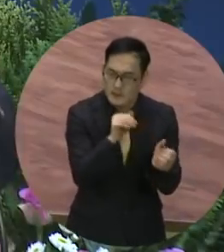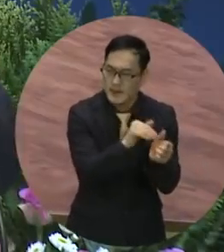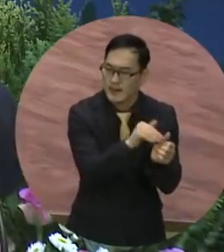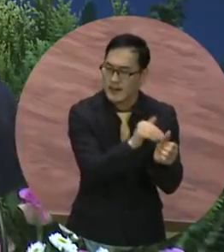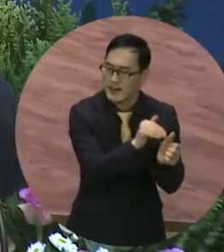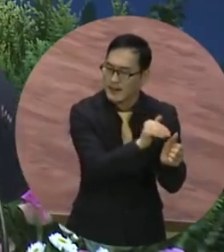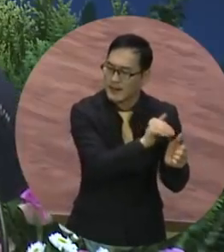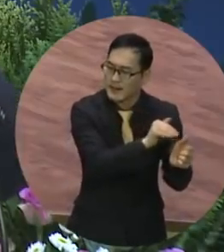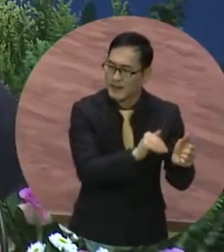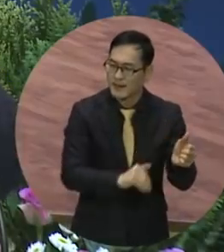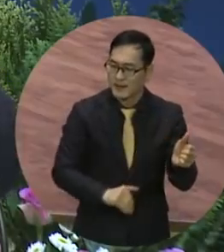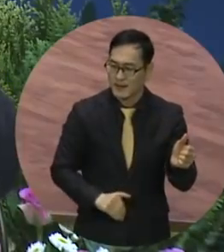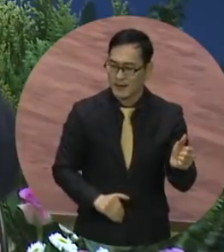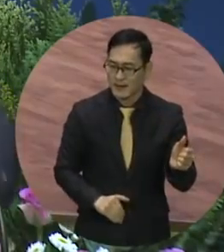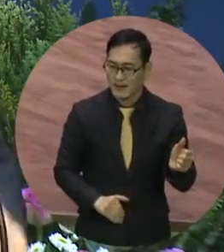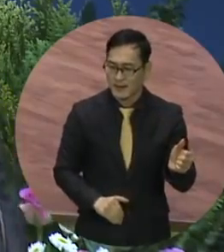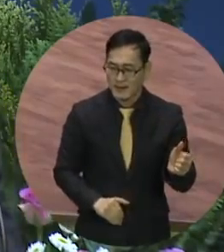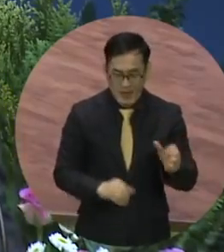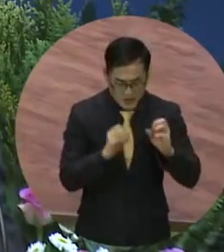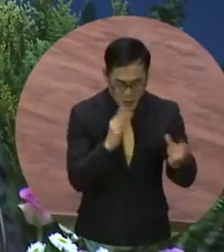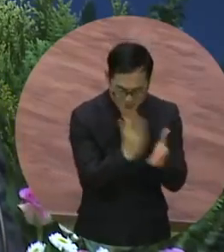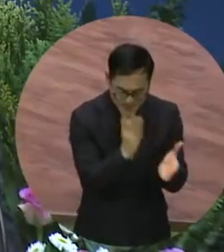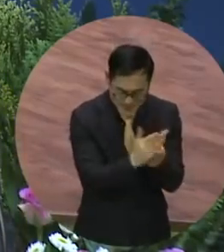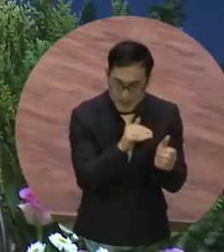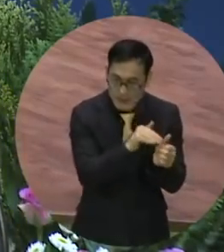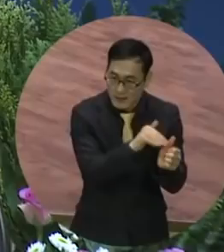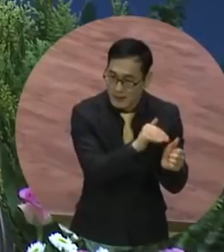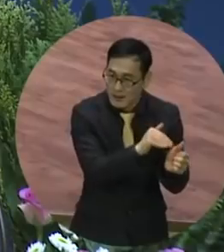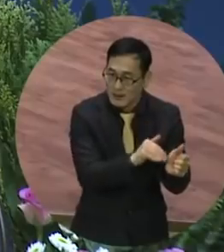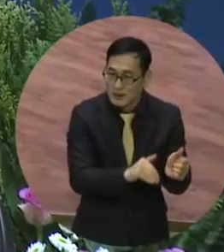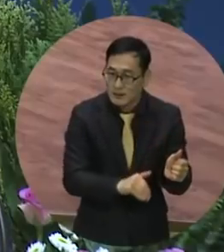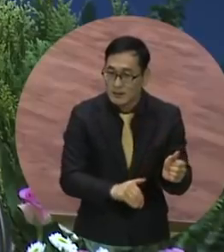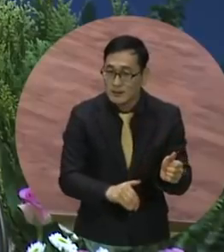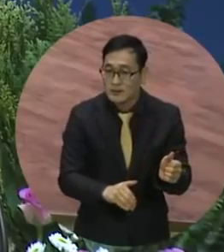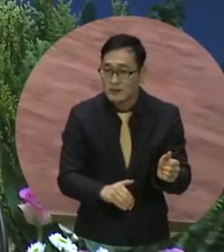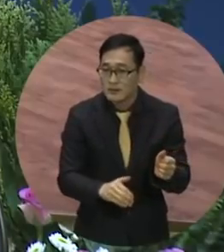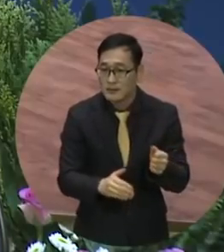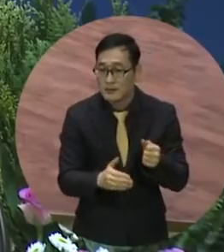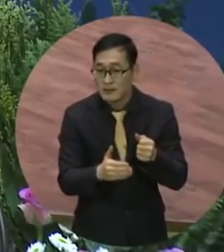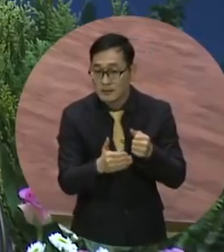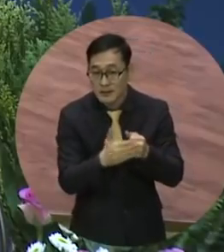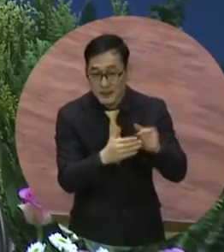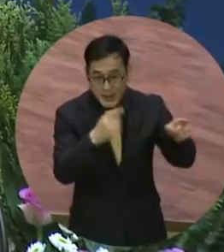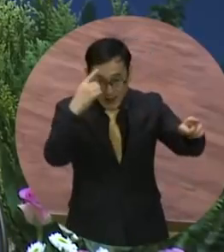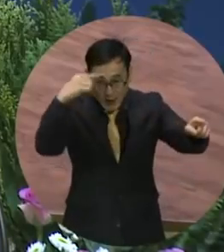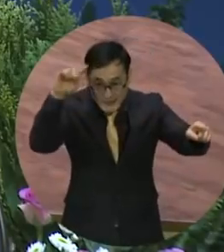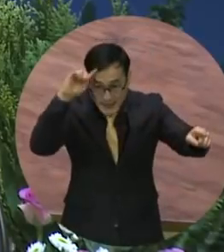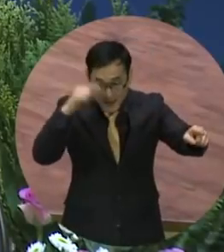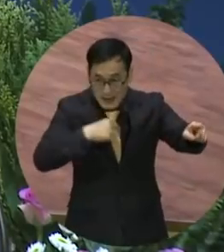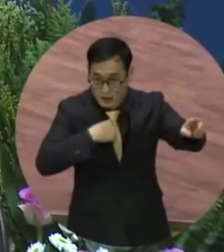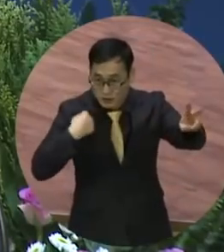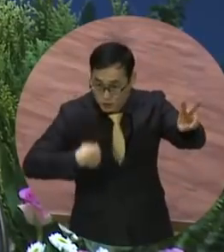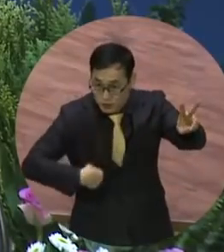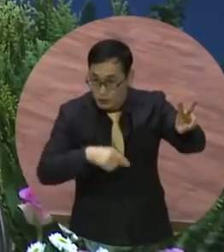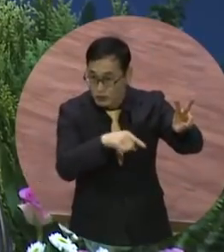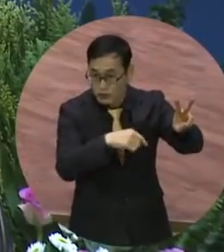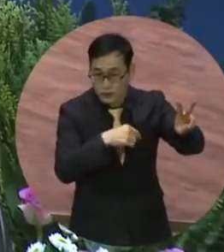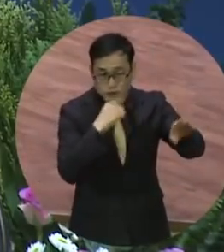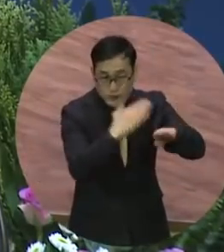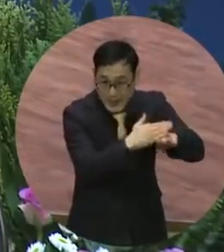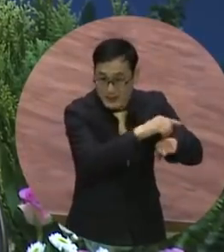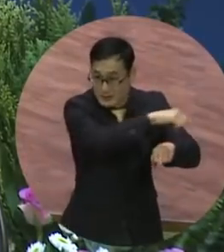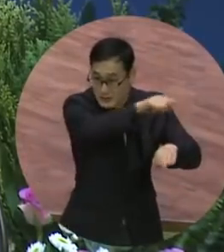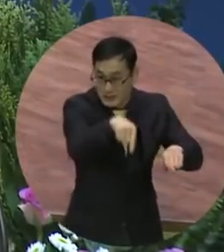전도 못하게 만들어. 캠프 못하게 만들어. 그래서 공산주의, 저 북한, 저 러시아, 저 중국, 저 사회주의